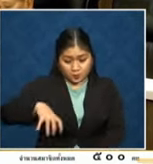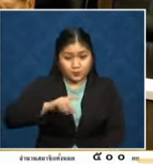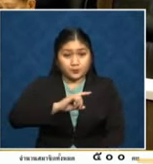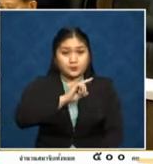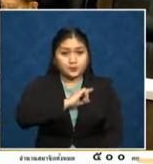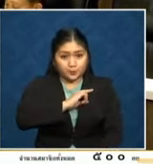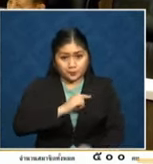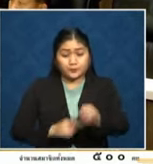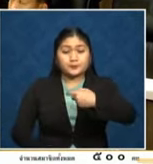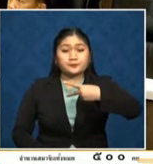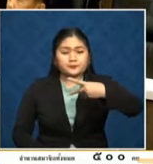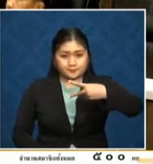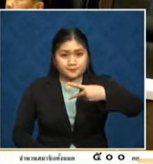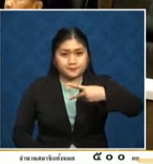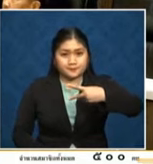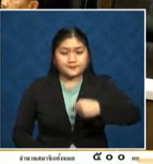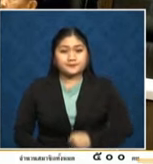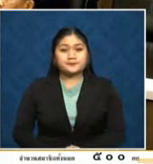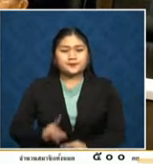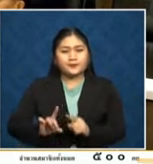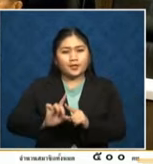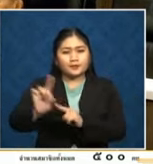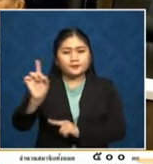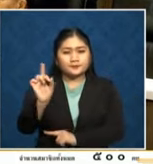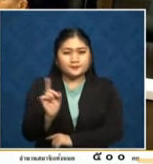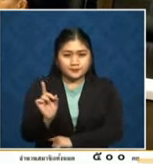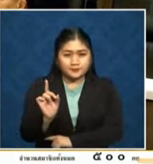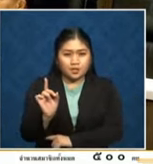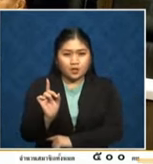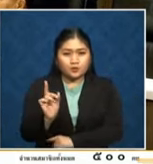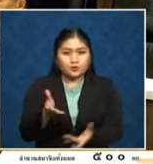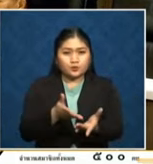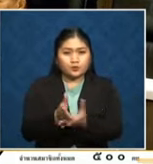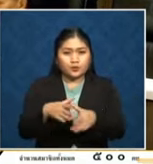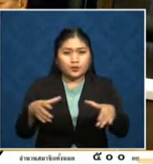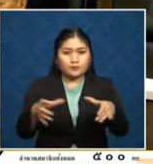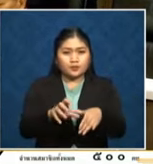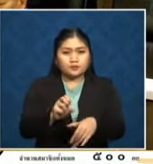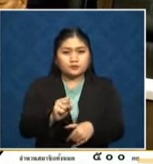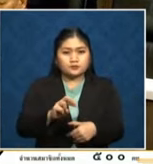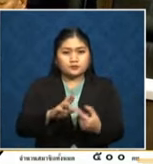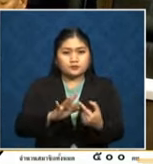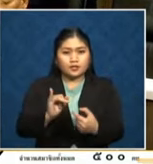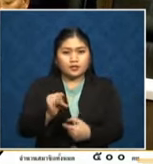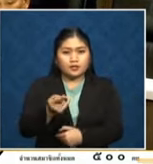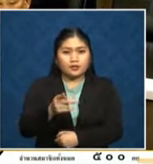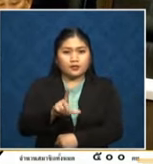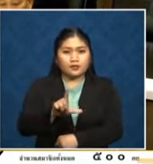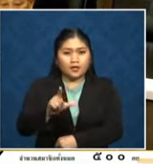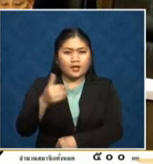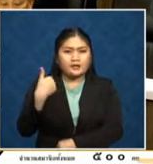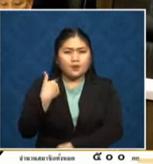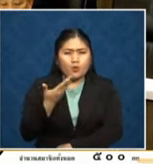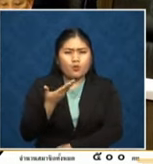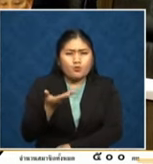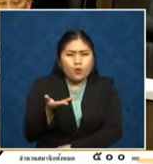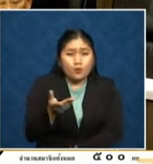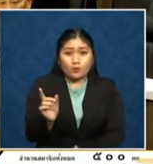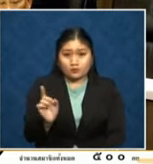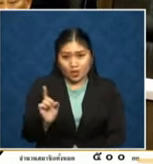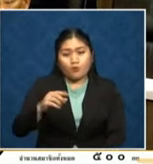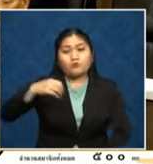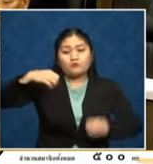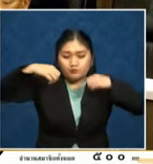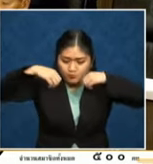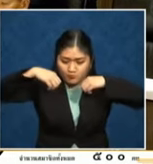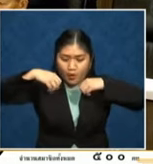องอยู่2ประเด็นด้วยกันประเด็นแรกในเขตอำเภอสะไคนะครับขอมีไฟจ